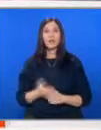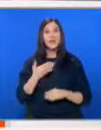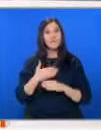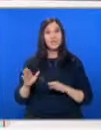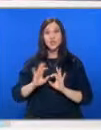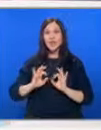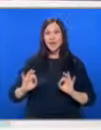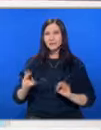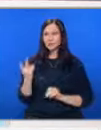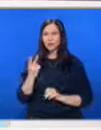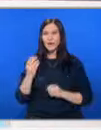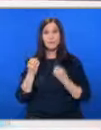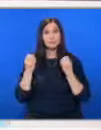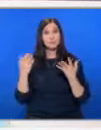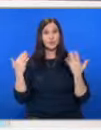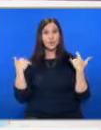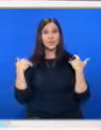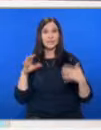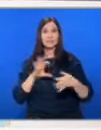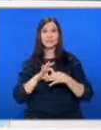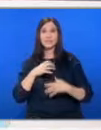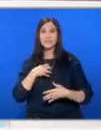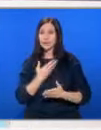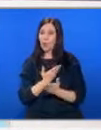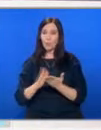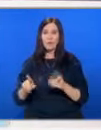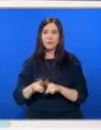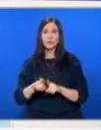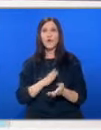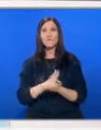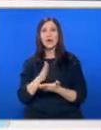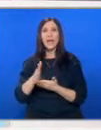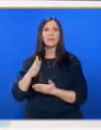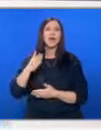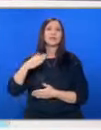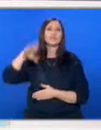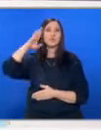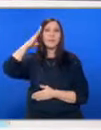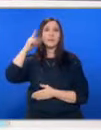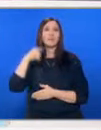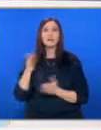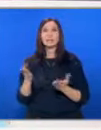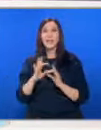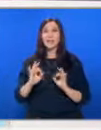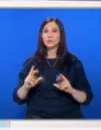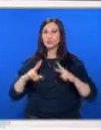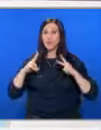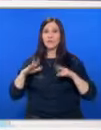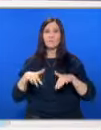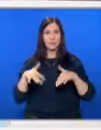Вече е ясно, че двамата възможни кандидати, свързани с ГЕРБ, отпадат като варианти за служебен премиер и това стана ясно още сутринта в